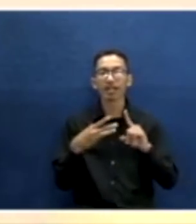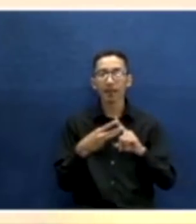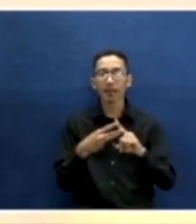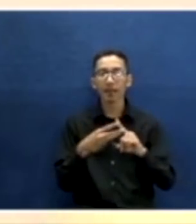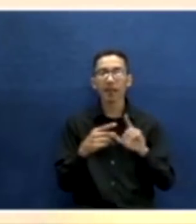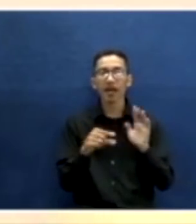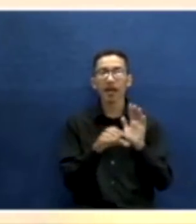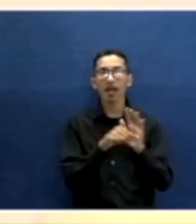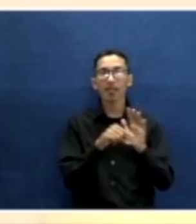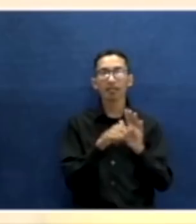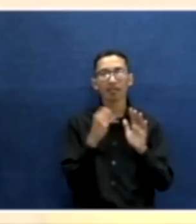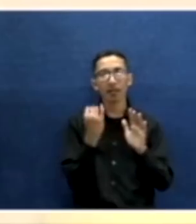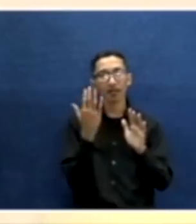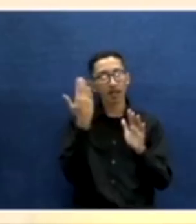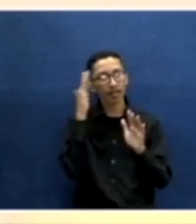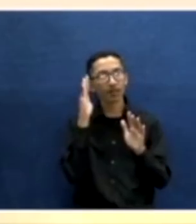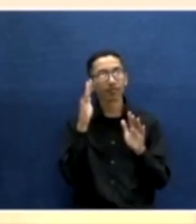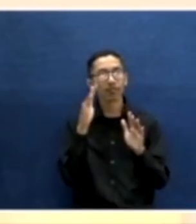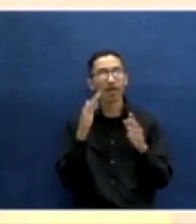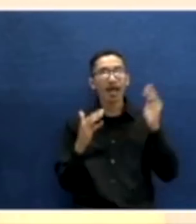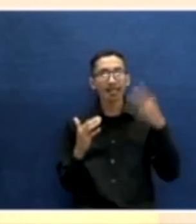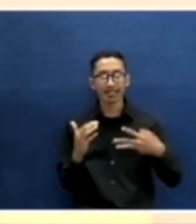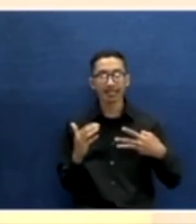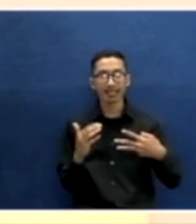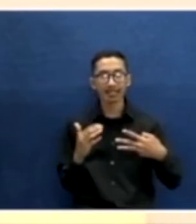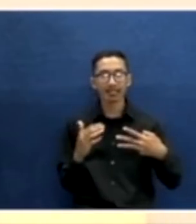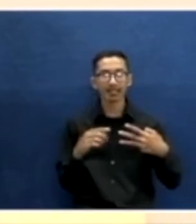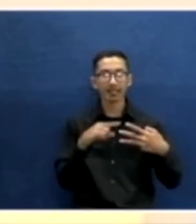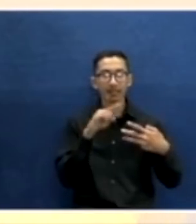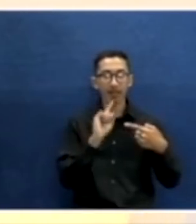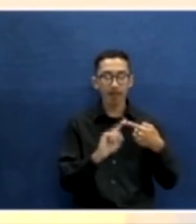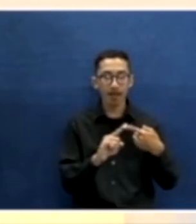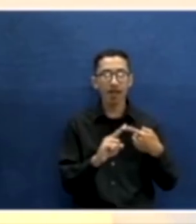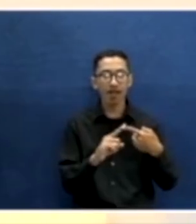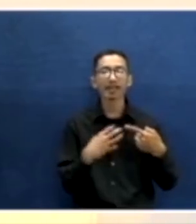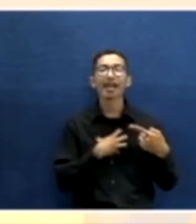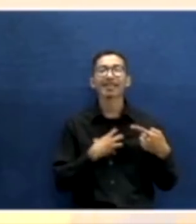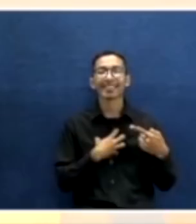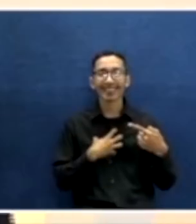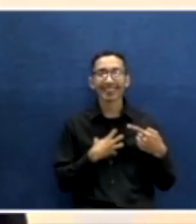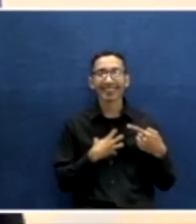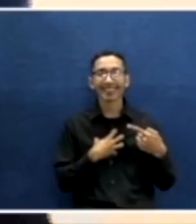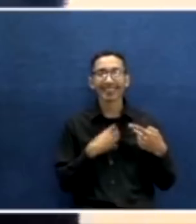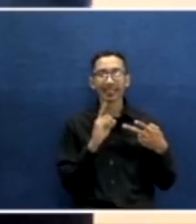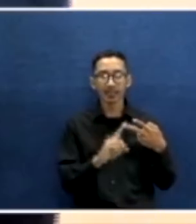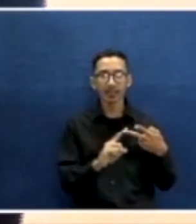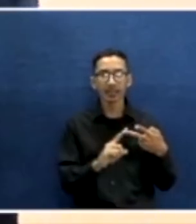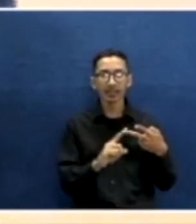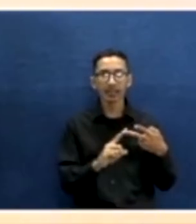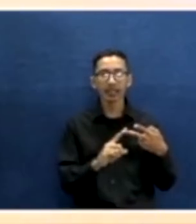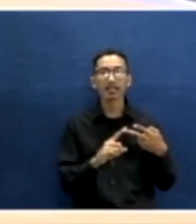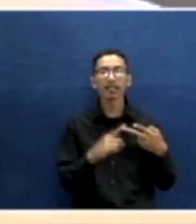misalnya apa itu hadits yang pertama yaitu hadis kemudian masalah niat hadas nomor dua hadees